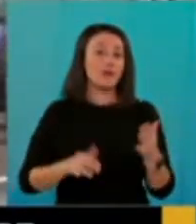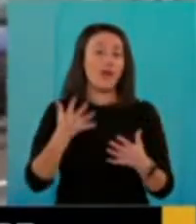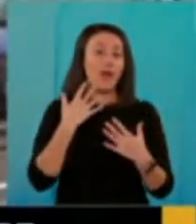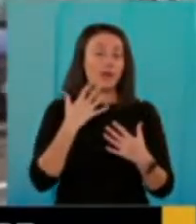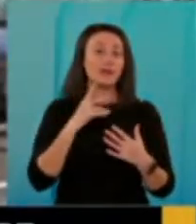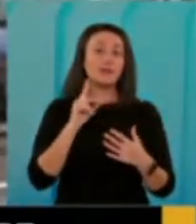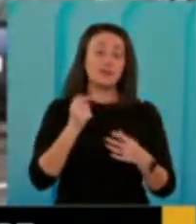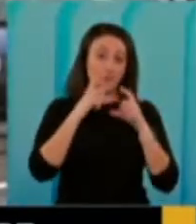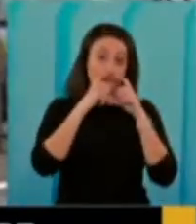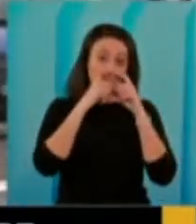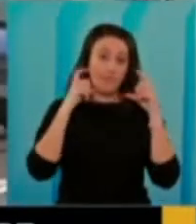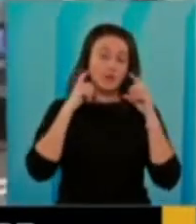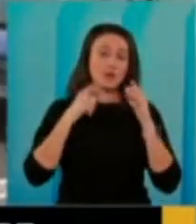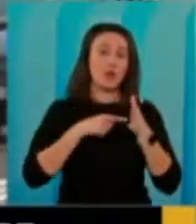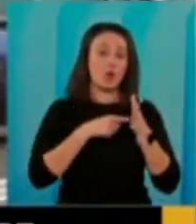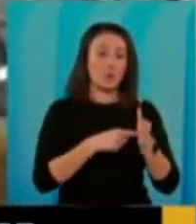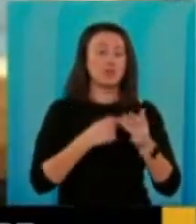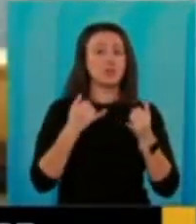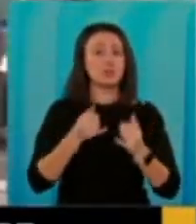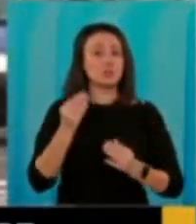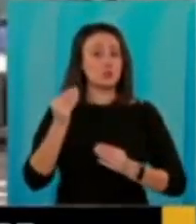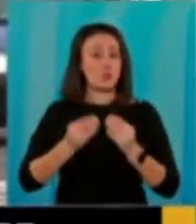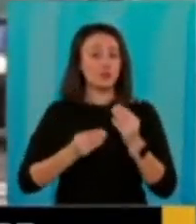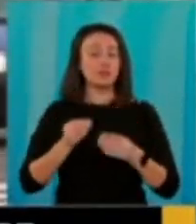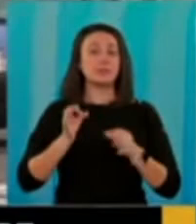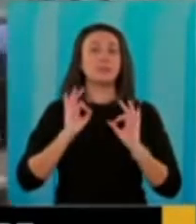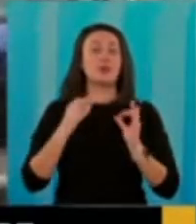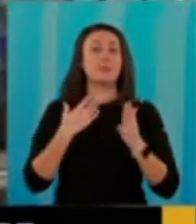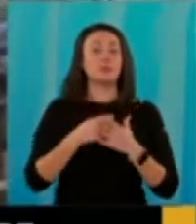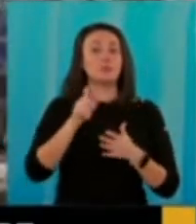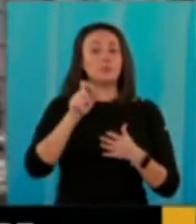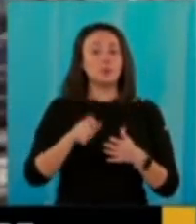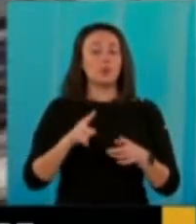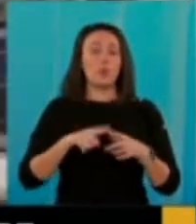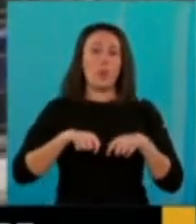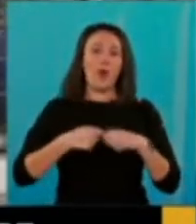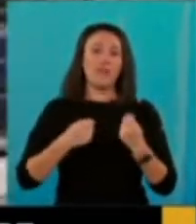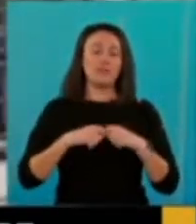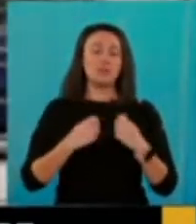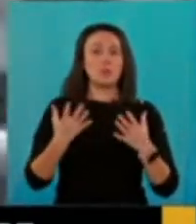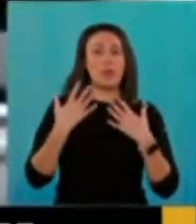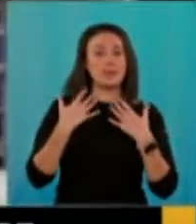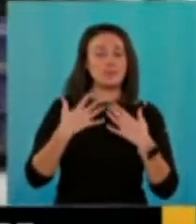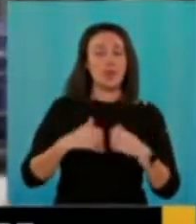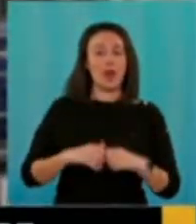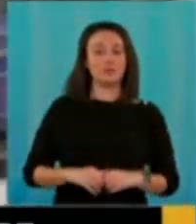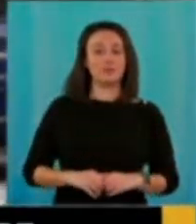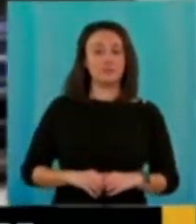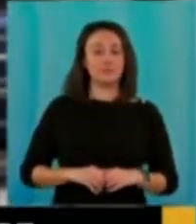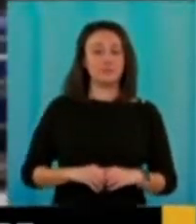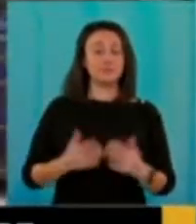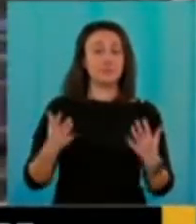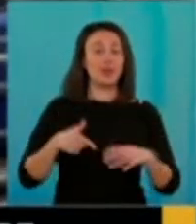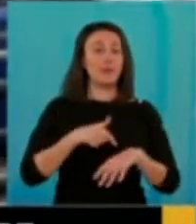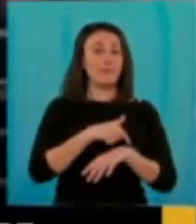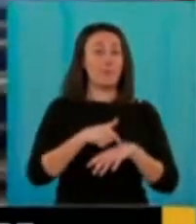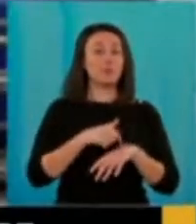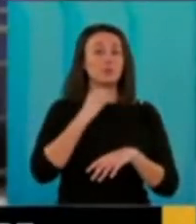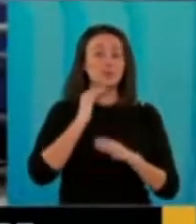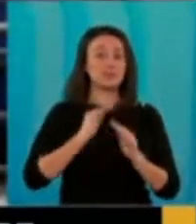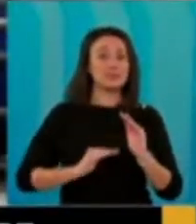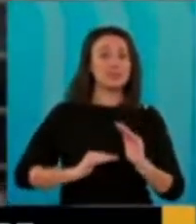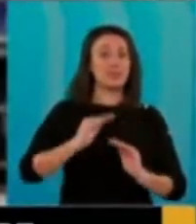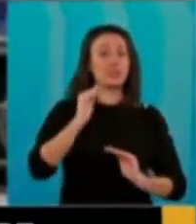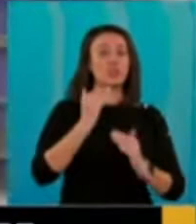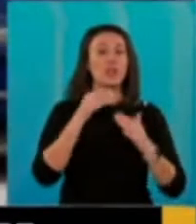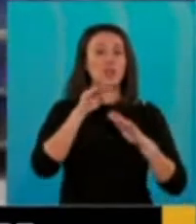Da, masca este recomandată în această situație, mai ales pentru persoanele cu afecțiuni respiratorii, care în momentul creșterii